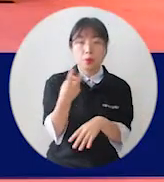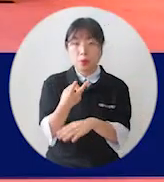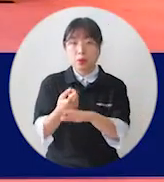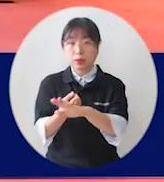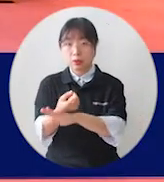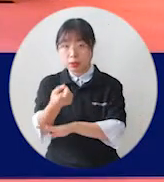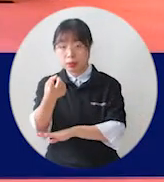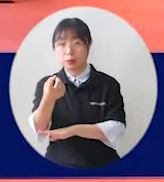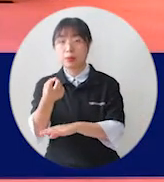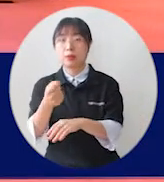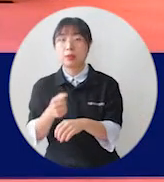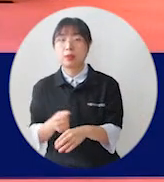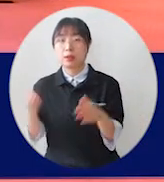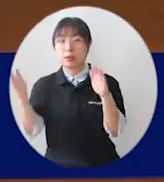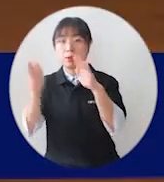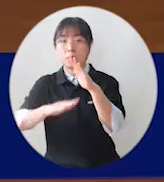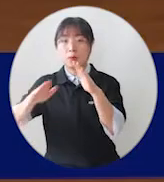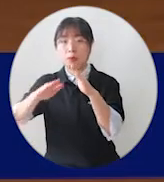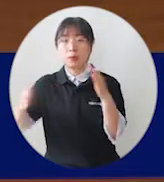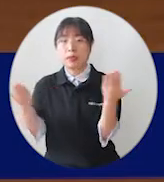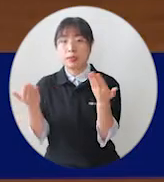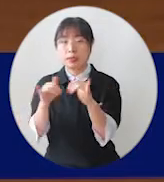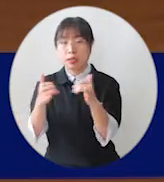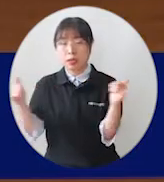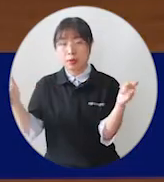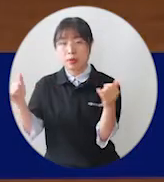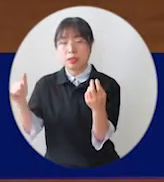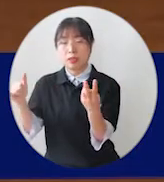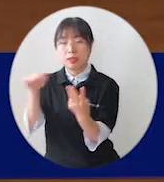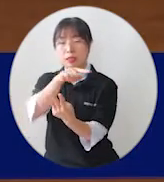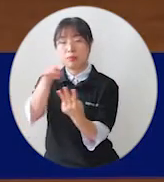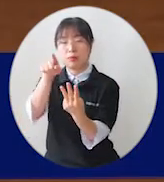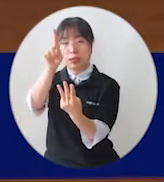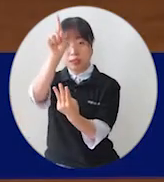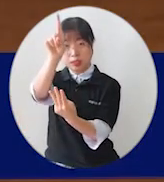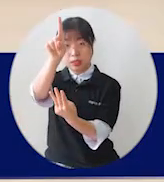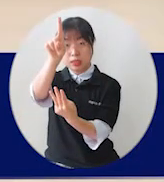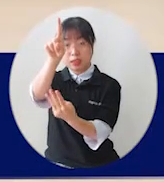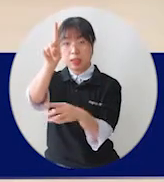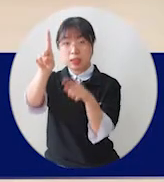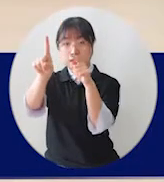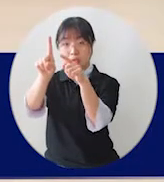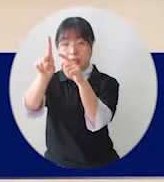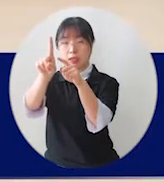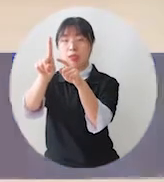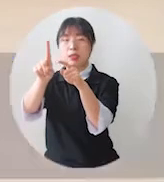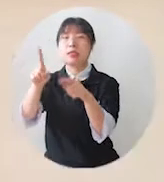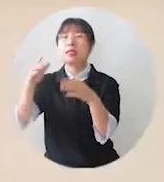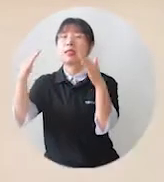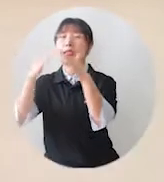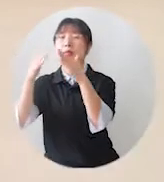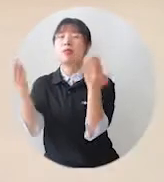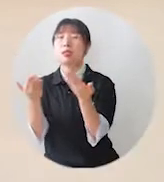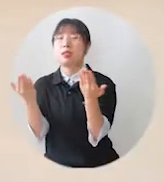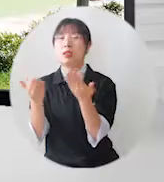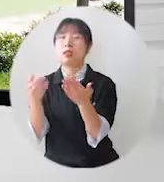폐쇄 예방과 밀집도를 낮추기 위해 전 직원의 3분의 1 이상이 재택근무를 진행했습니다.